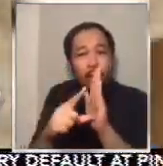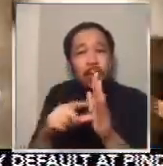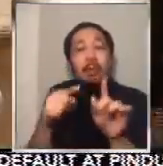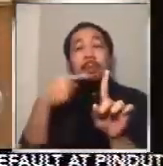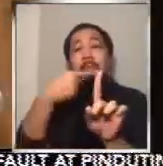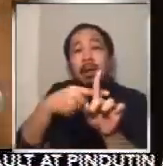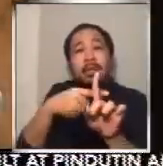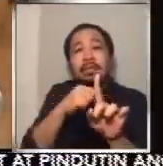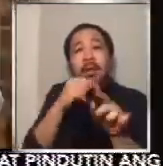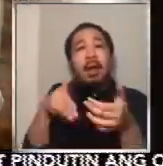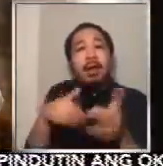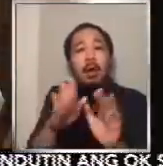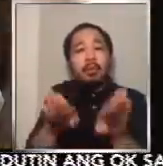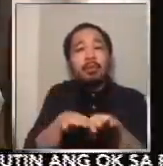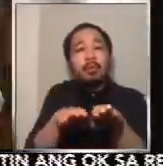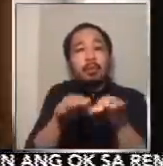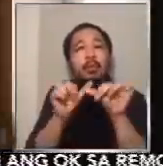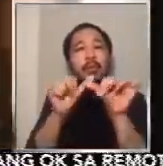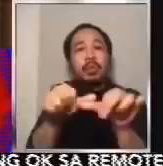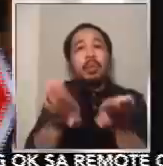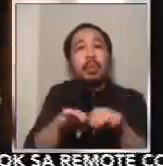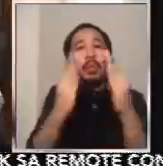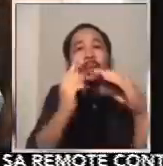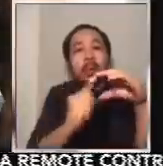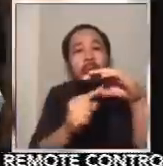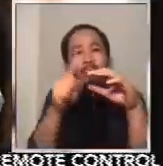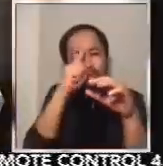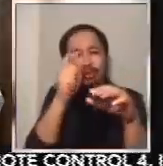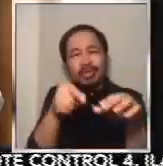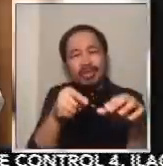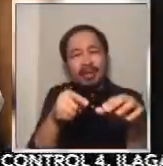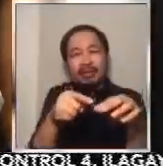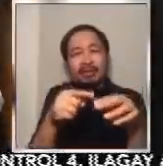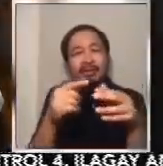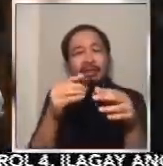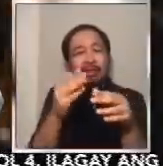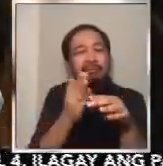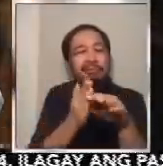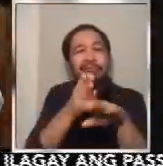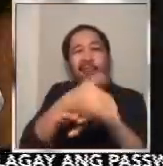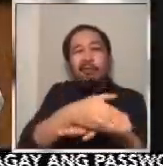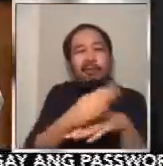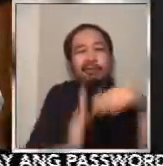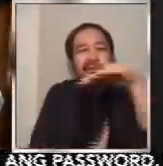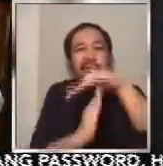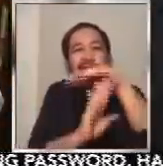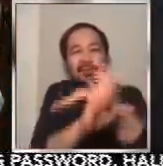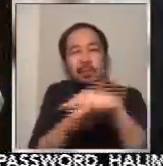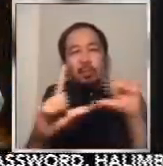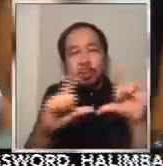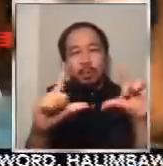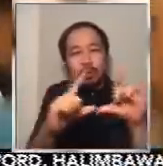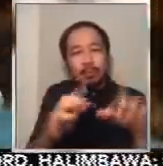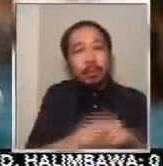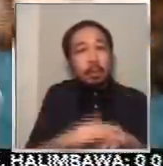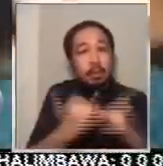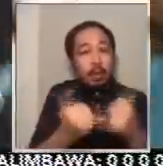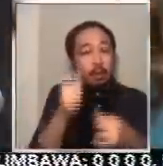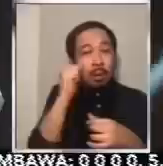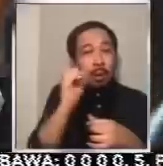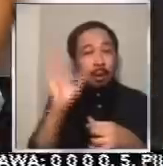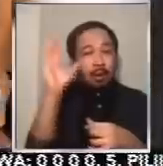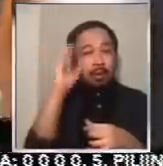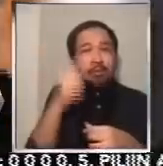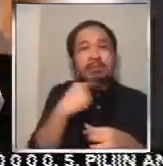Sa isang pahayag, sinabi ni Calida na hindi raw totoo ang sinabi ni House Speaker Alan Peter Cayetano na pinagbantaan ni Calida ang NTC para